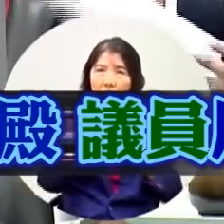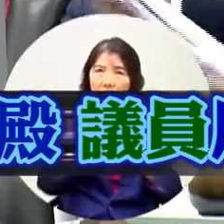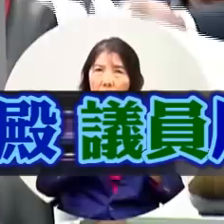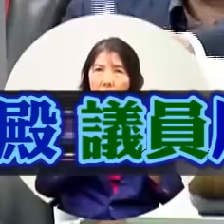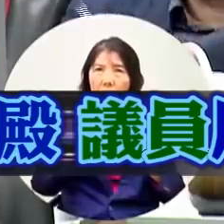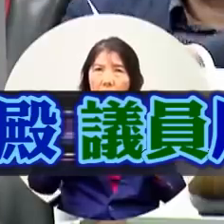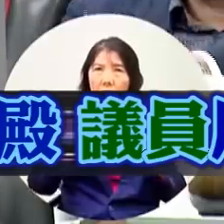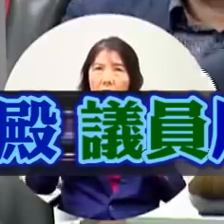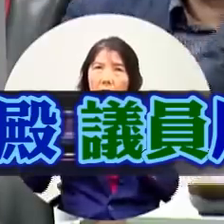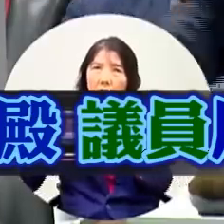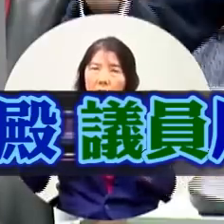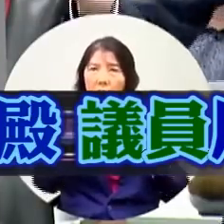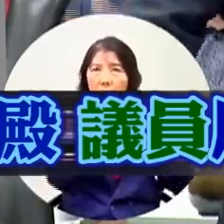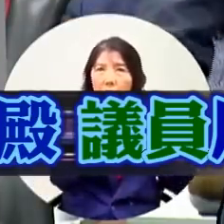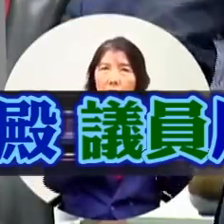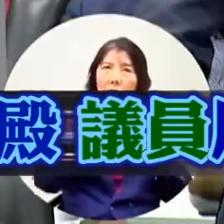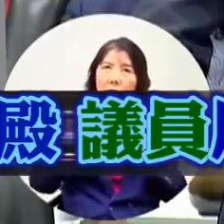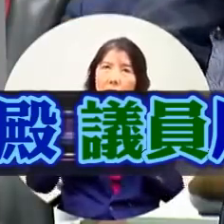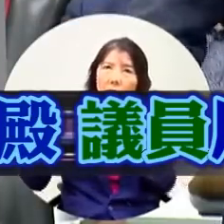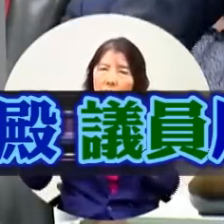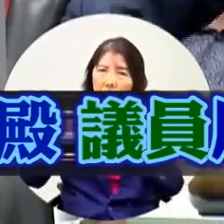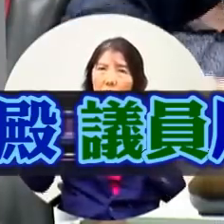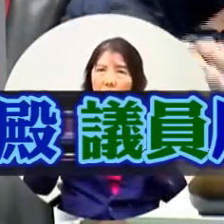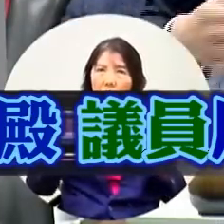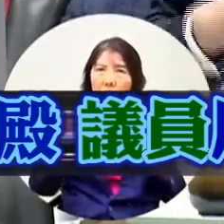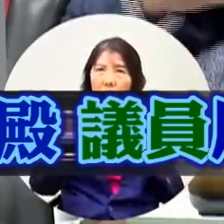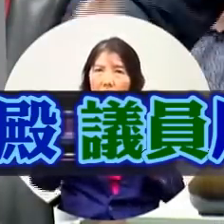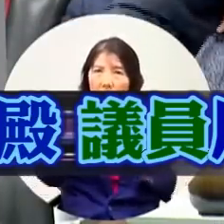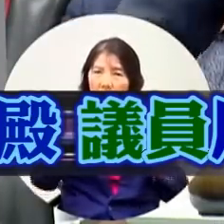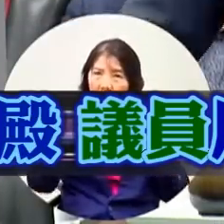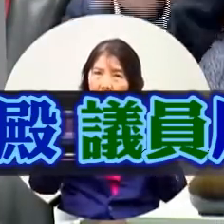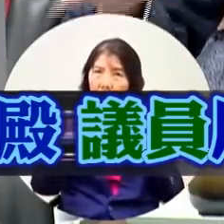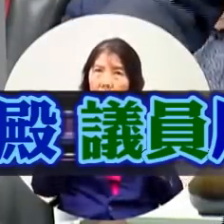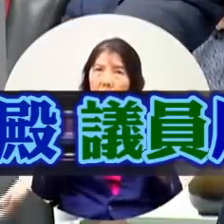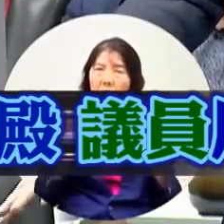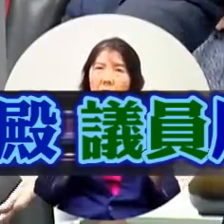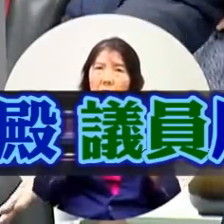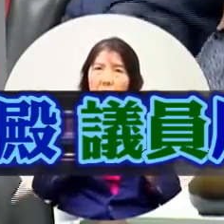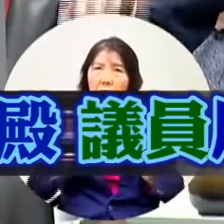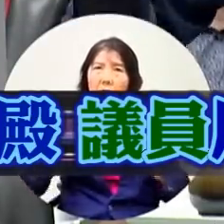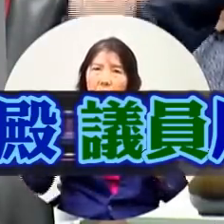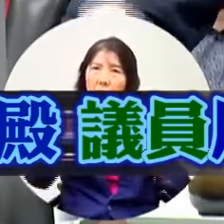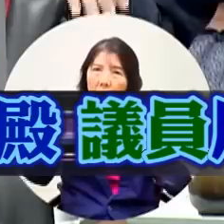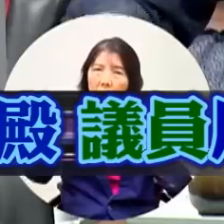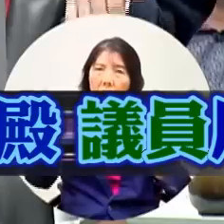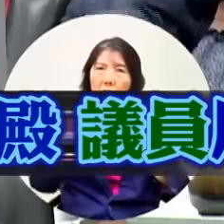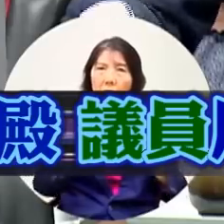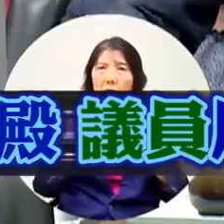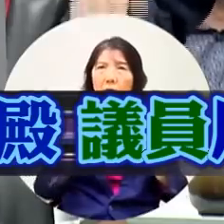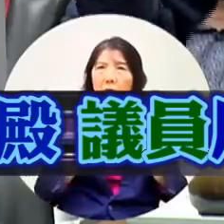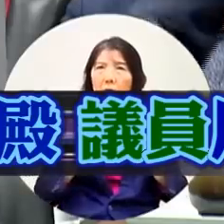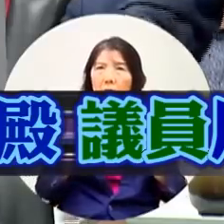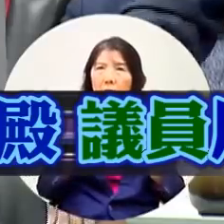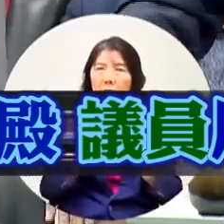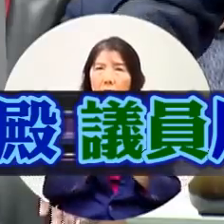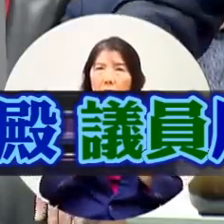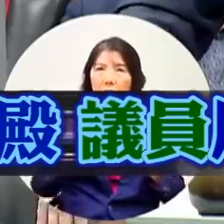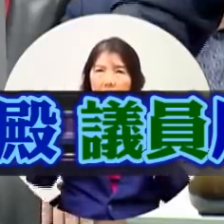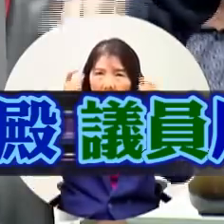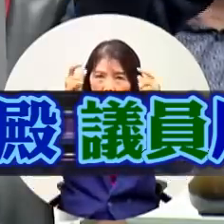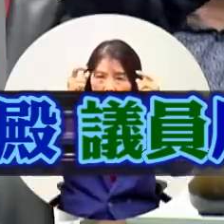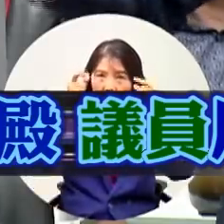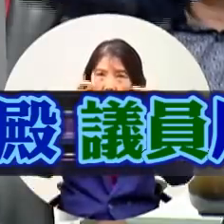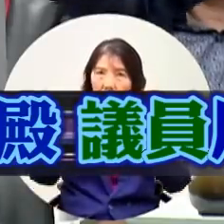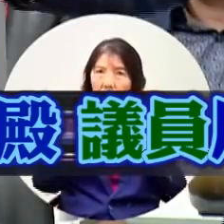战之下经济制裁的风险，情有独钟这样。可是近在眼前的高科技产业的投资就在高雄即将发